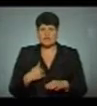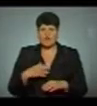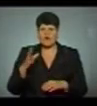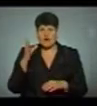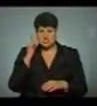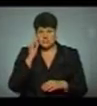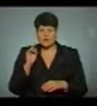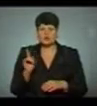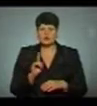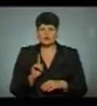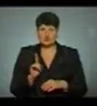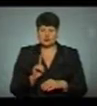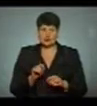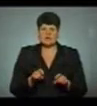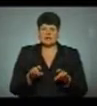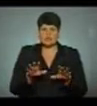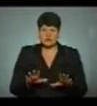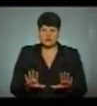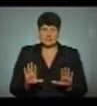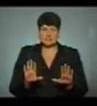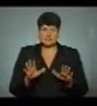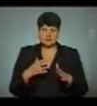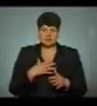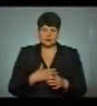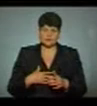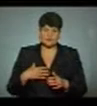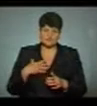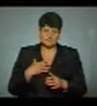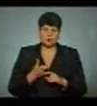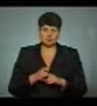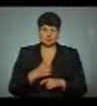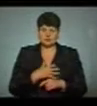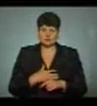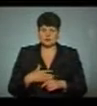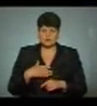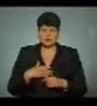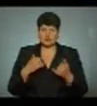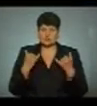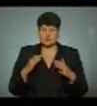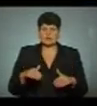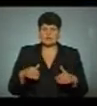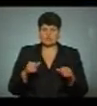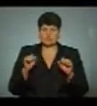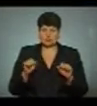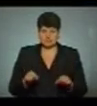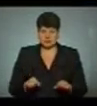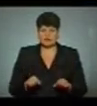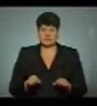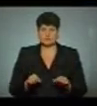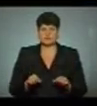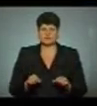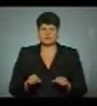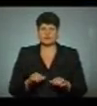вважаю, що рішення надзвичайно актуальні і надзвичайно важливі, тому що вони сьогодні дають можливість запобігати